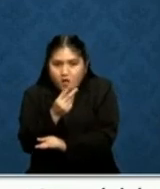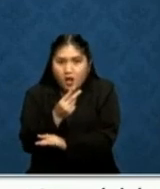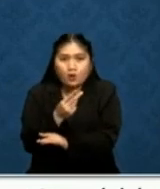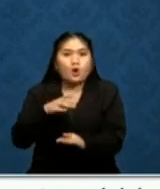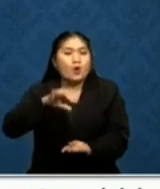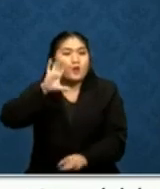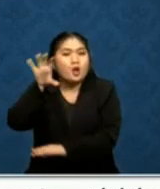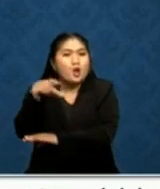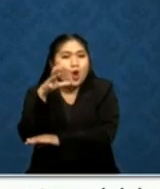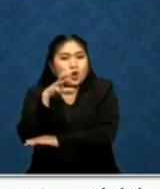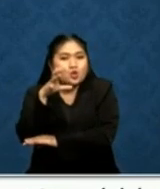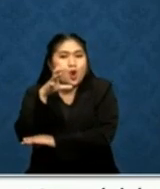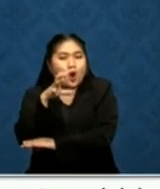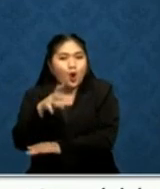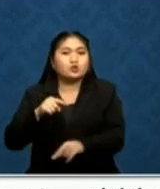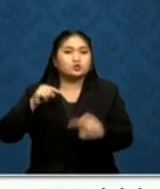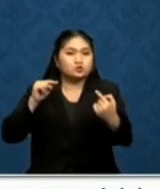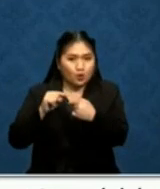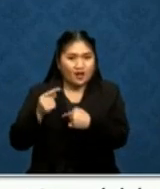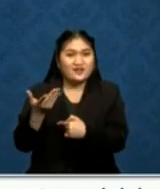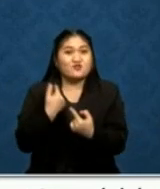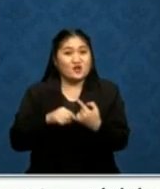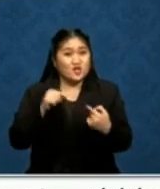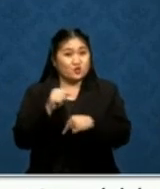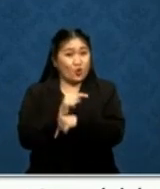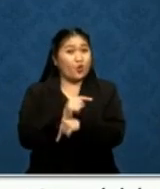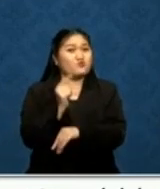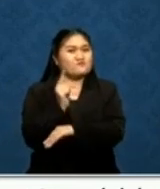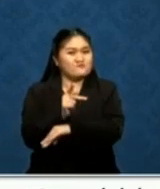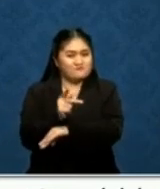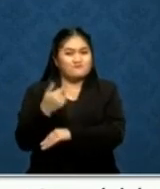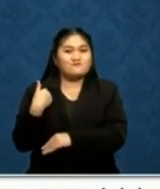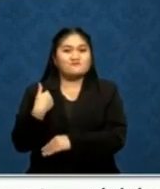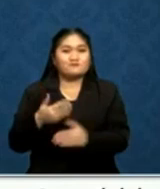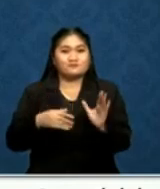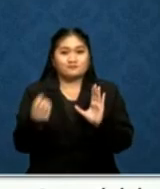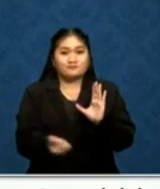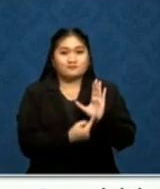นไลน์วันนี้เราจะเจาะกันที่การคุกคามทางเพศออนไลน์สไลด์ต่อไปเลยค่ะ